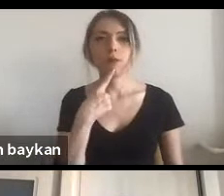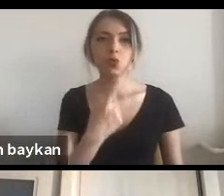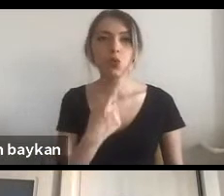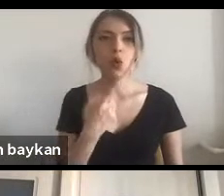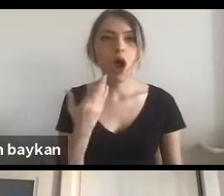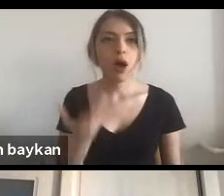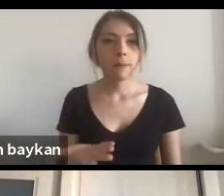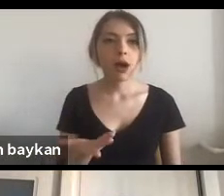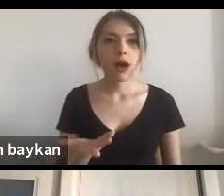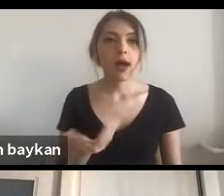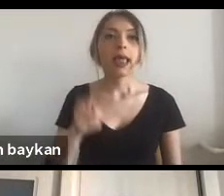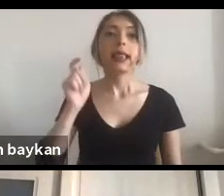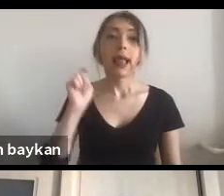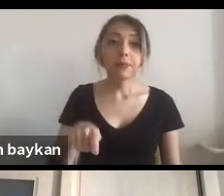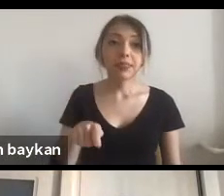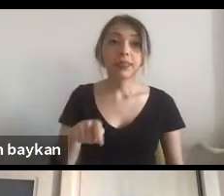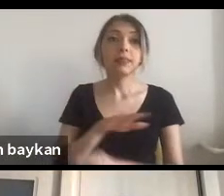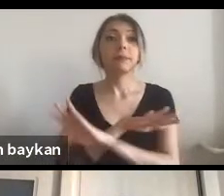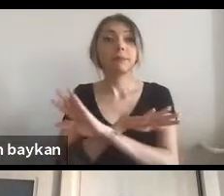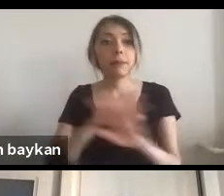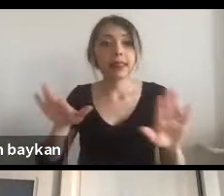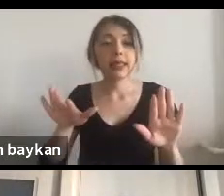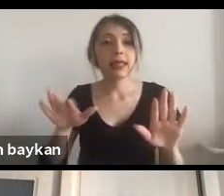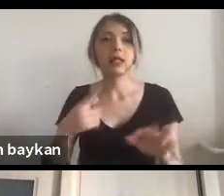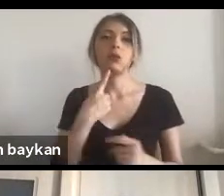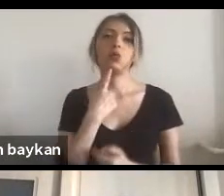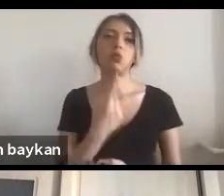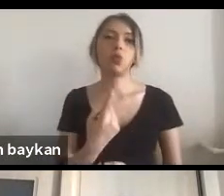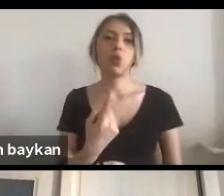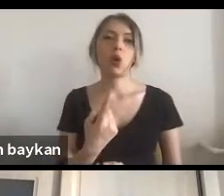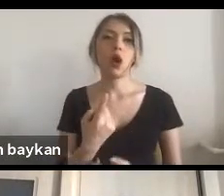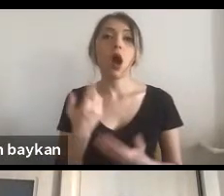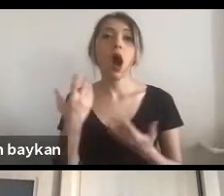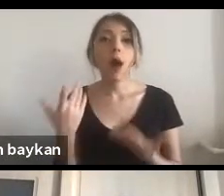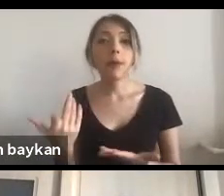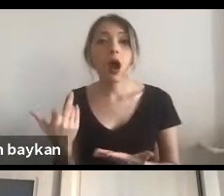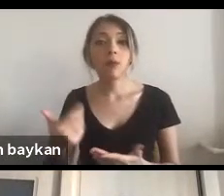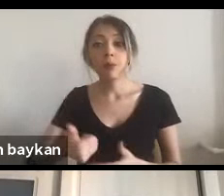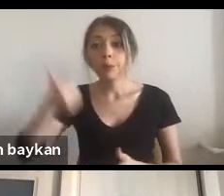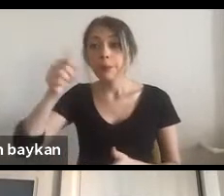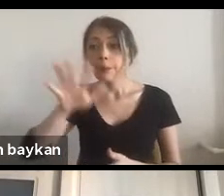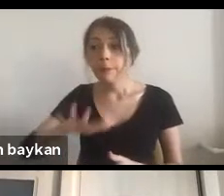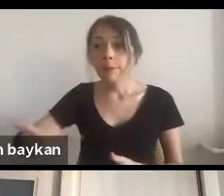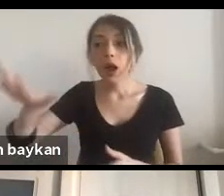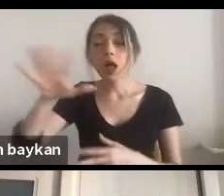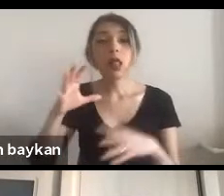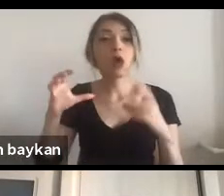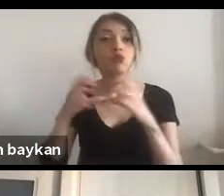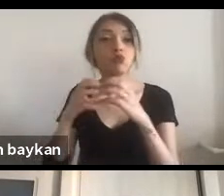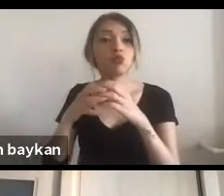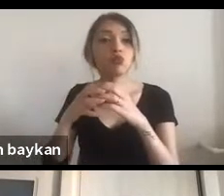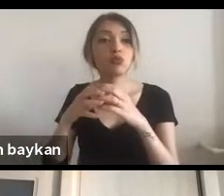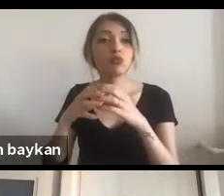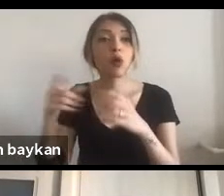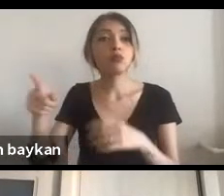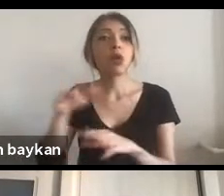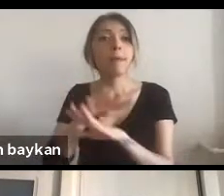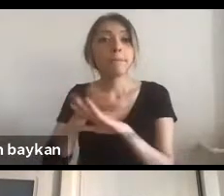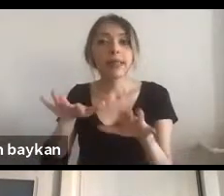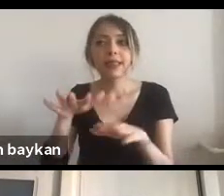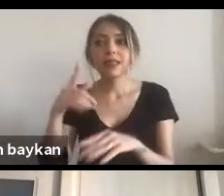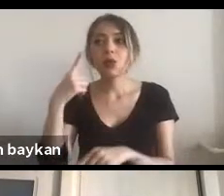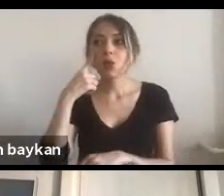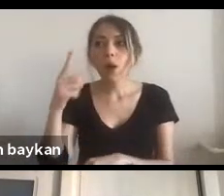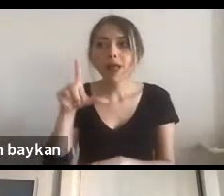da yaptım ben bunu tamamladım. Bunu bildirmek zorunda Bakanlar Komitesi'nin önüne. Bakanlar